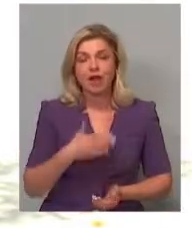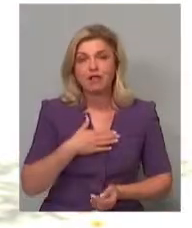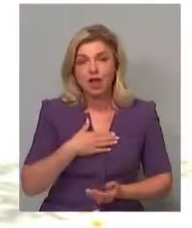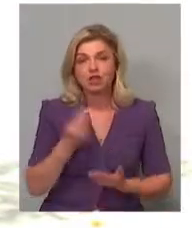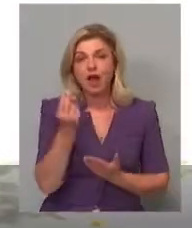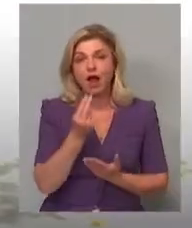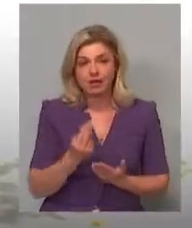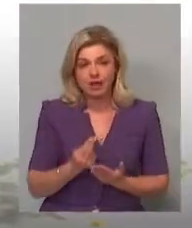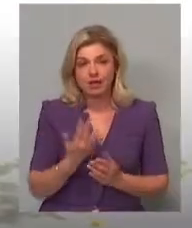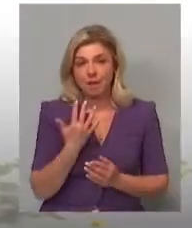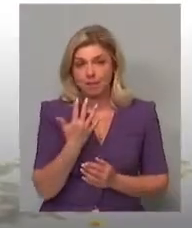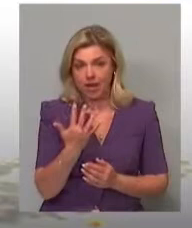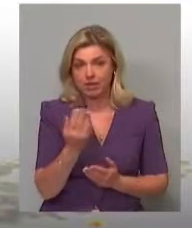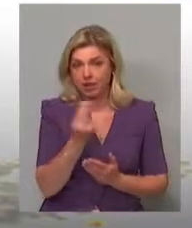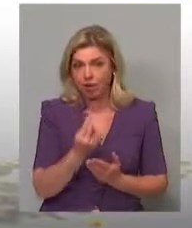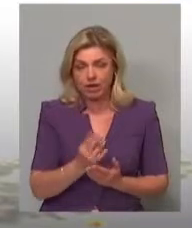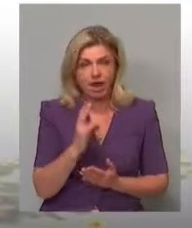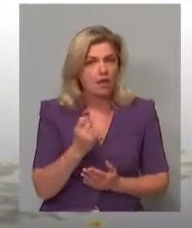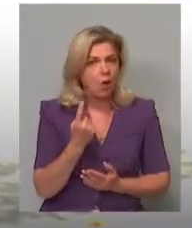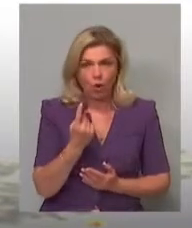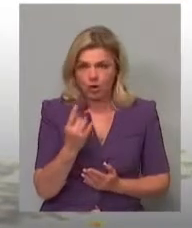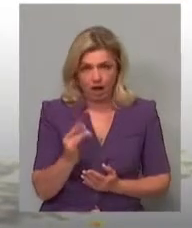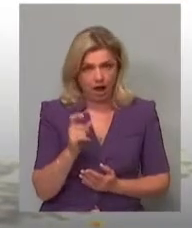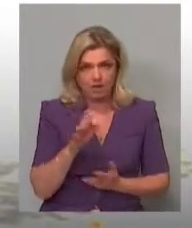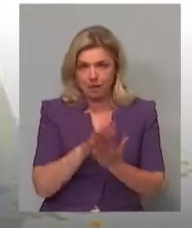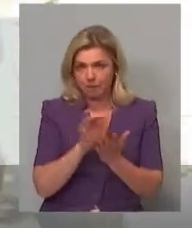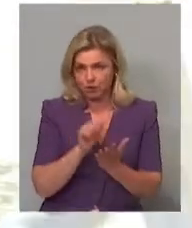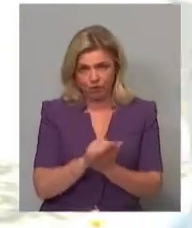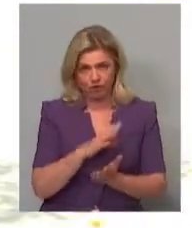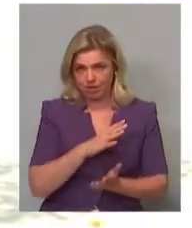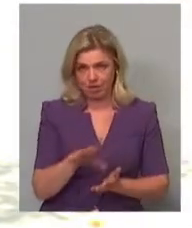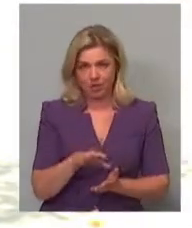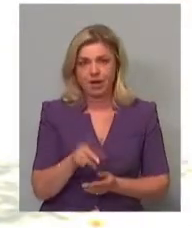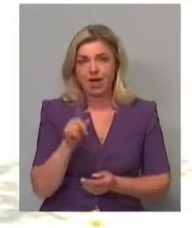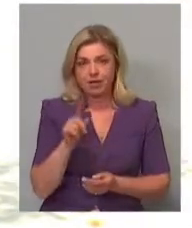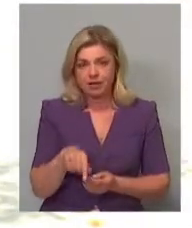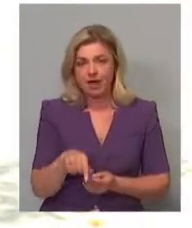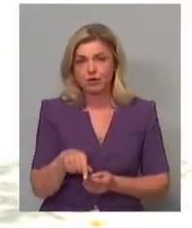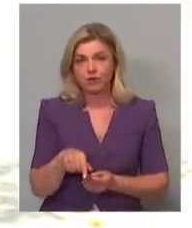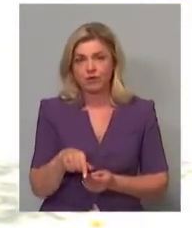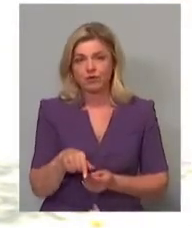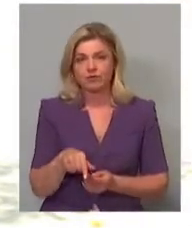ось 5 картин, ні разу не псували. Ось навіть руки там знаходяться не в